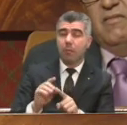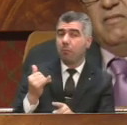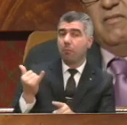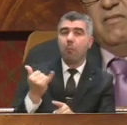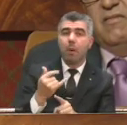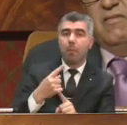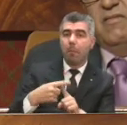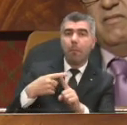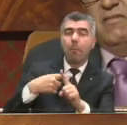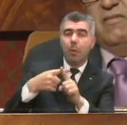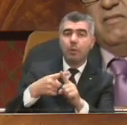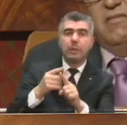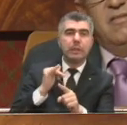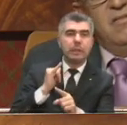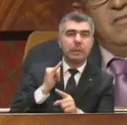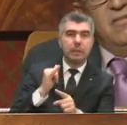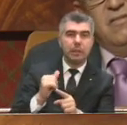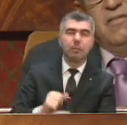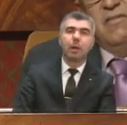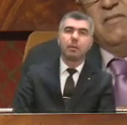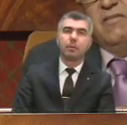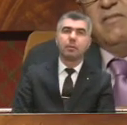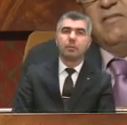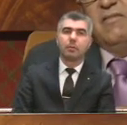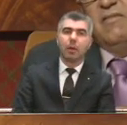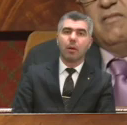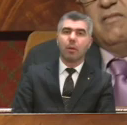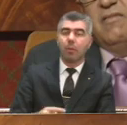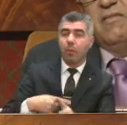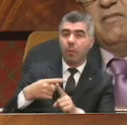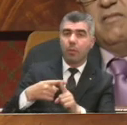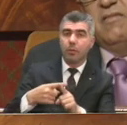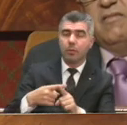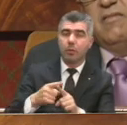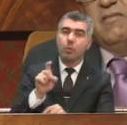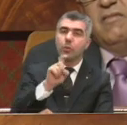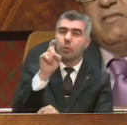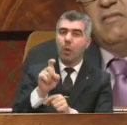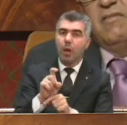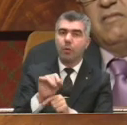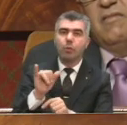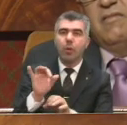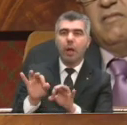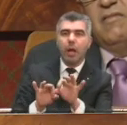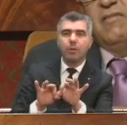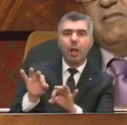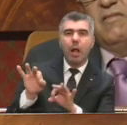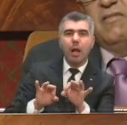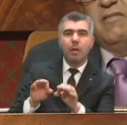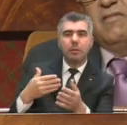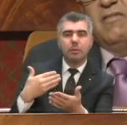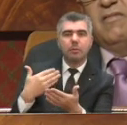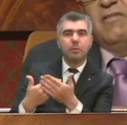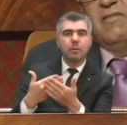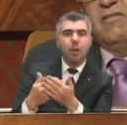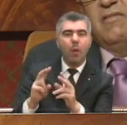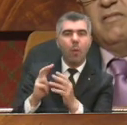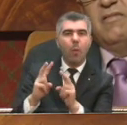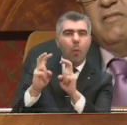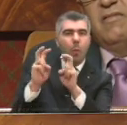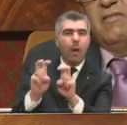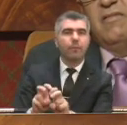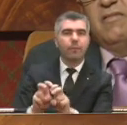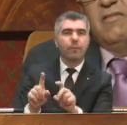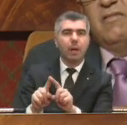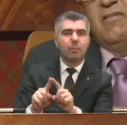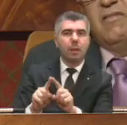ارتفاعها والاستمرار في ارتفاعها نسائلكم عن الاجراءات المتخذه للحد من هذا الموضوع